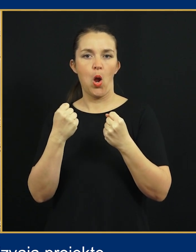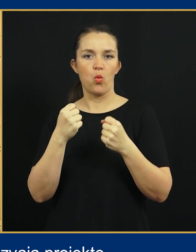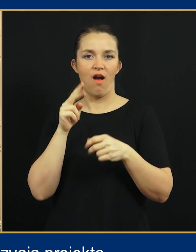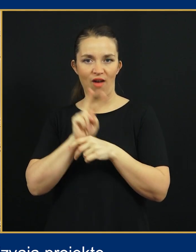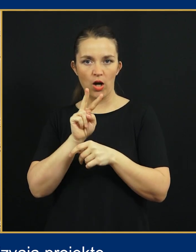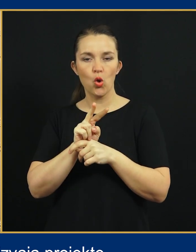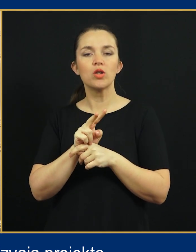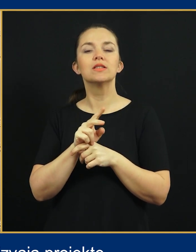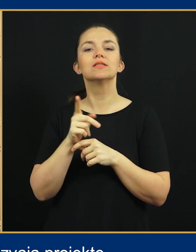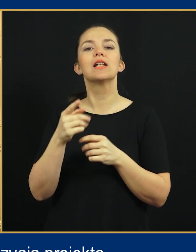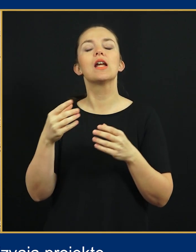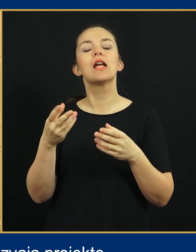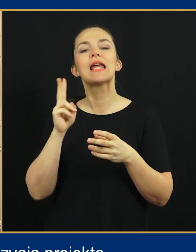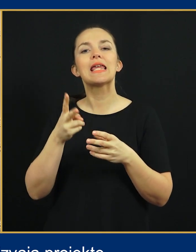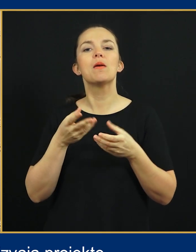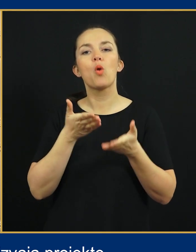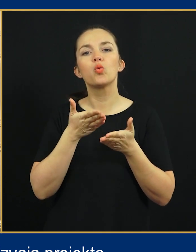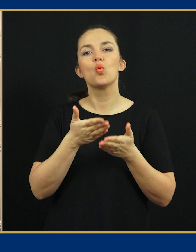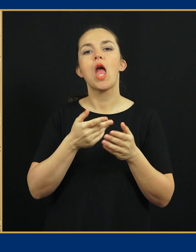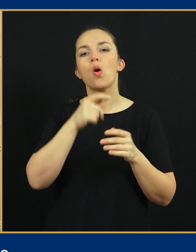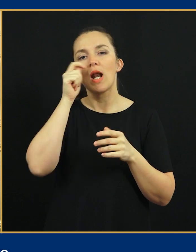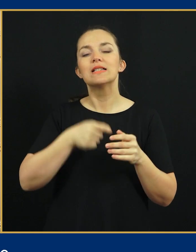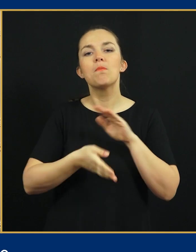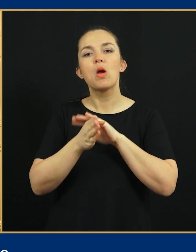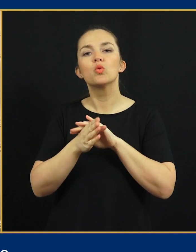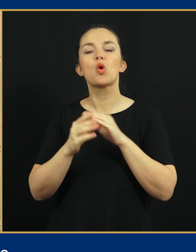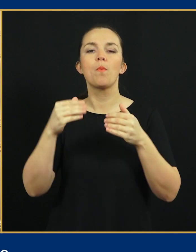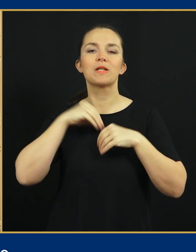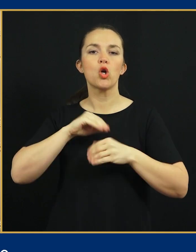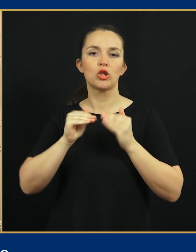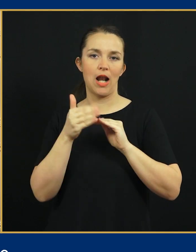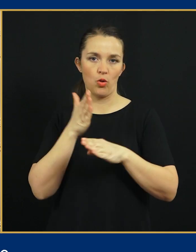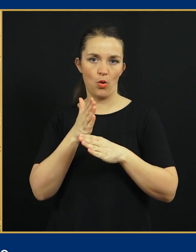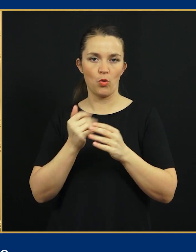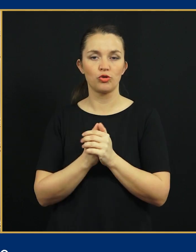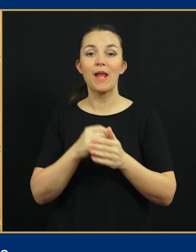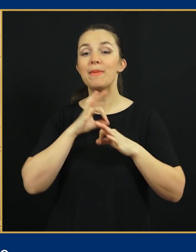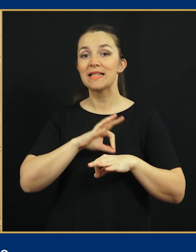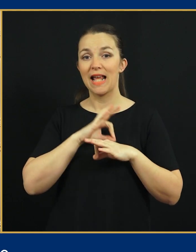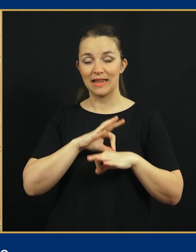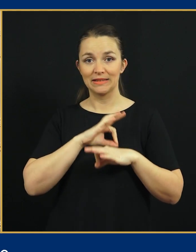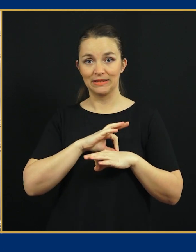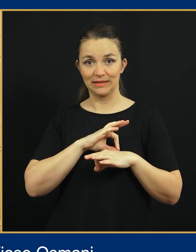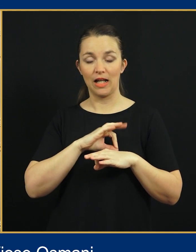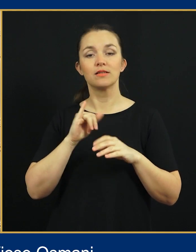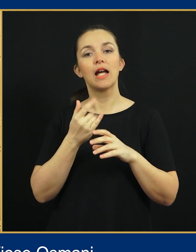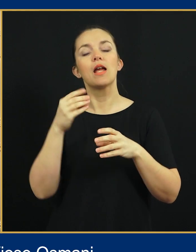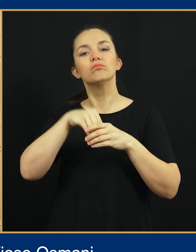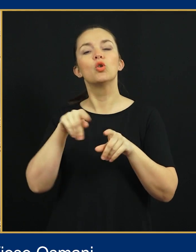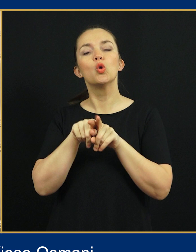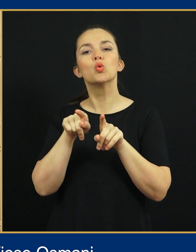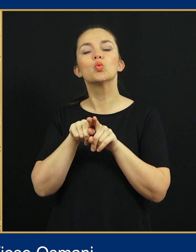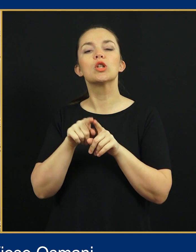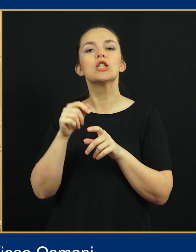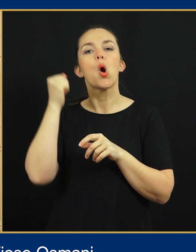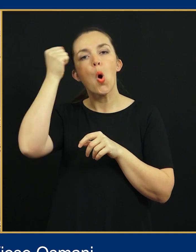psihosocialne pomoči ukrajinskim beguncem. Predsednica republike se je na bilateralnem srečanju sestala tudi s kosovsko